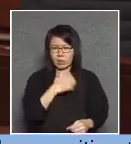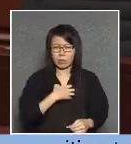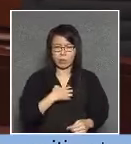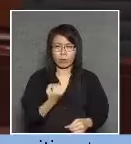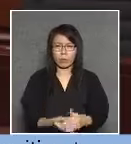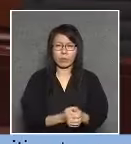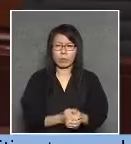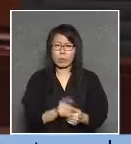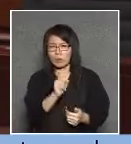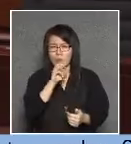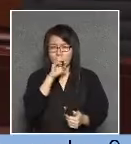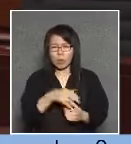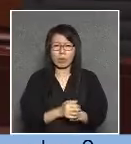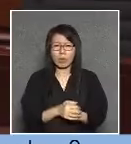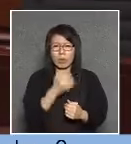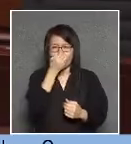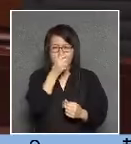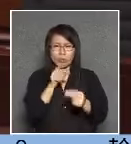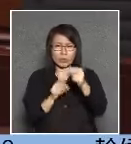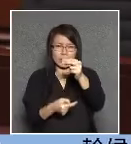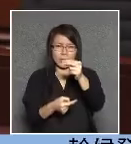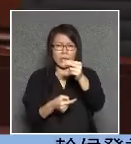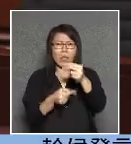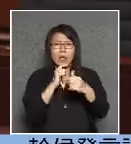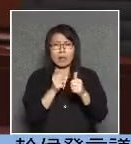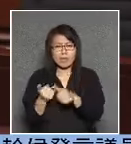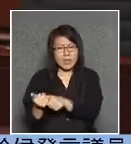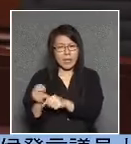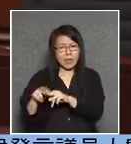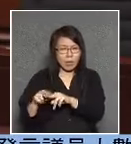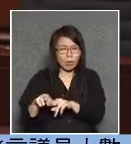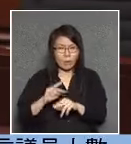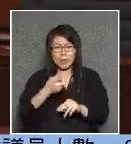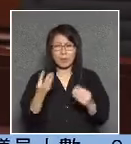你怎可以將香港回歸祖國認同是一場喪事？